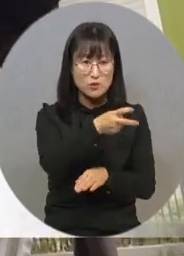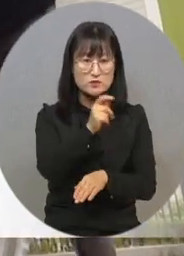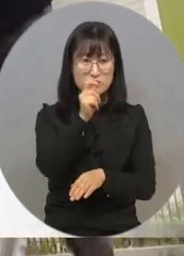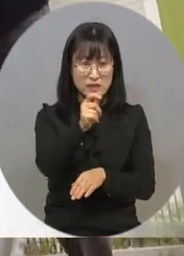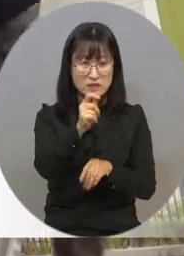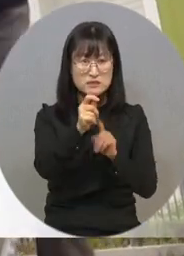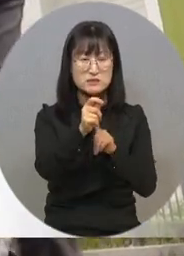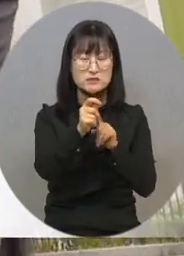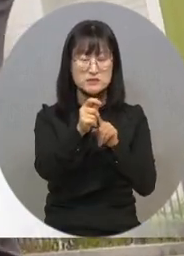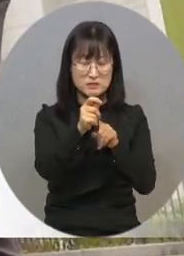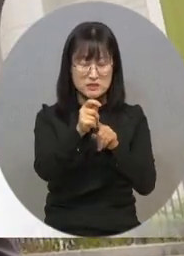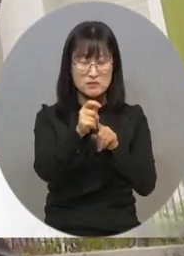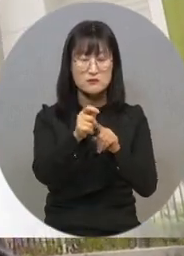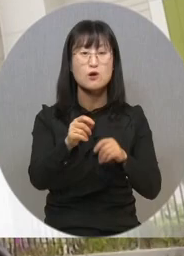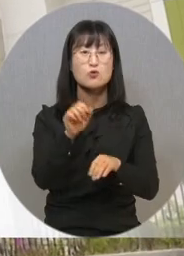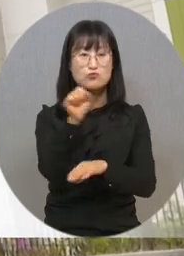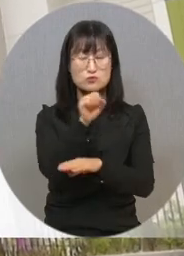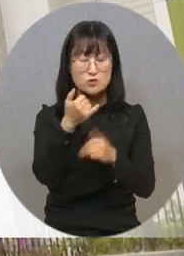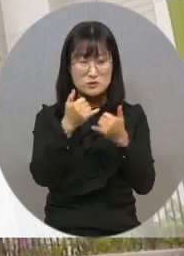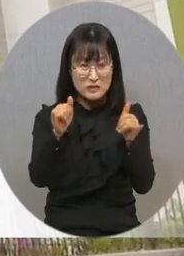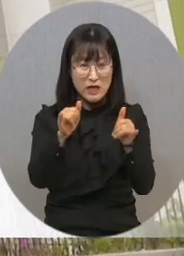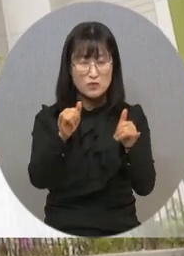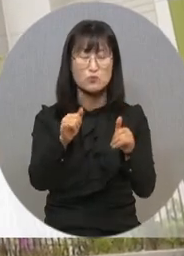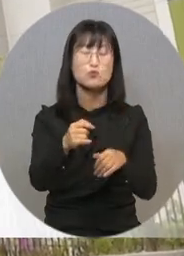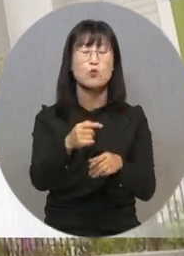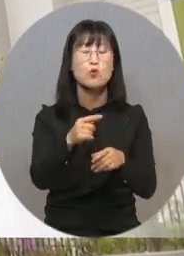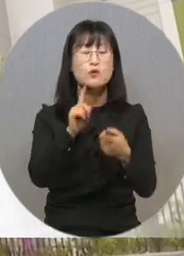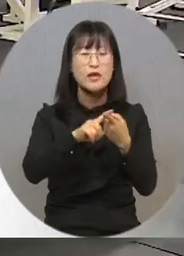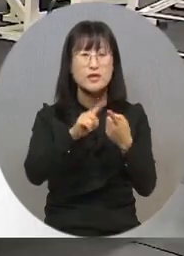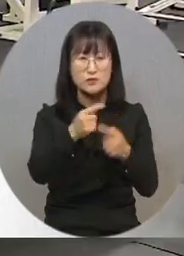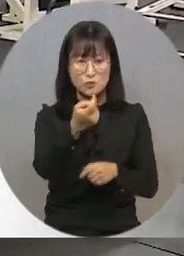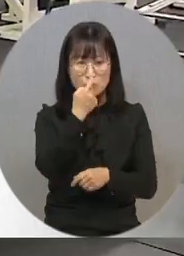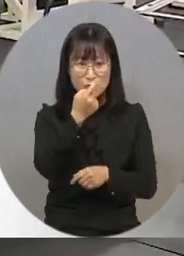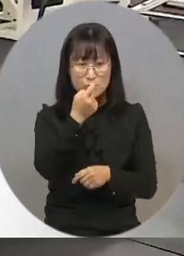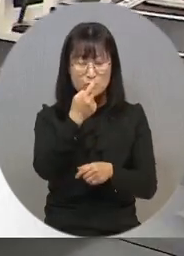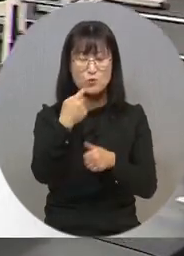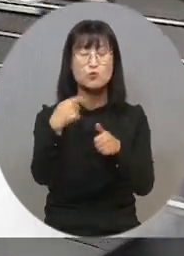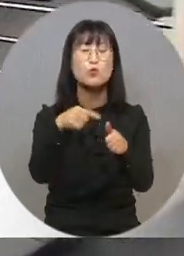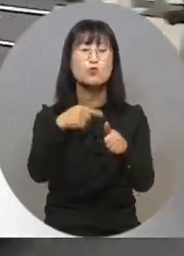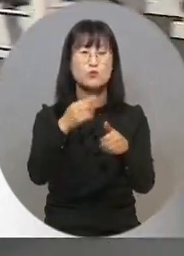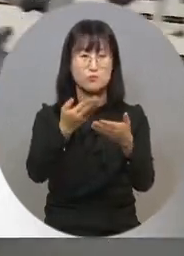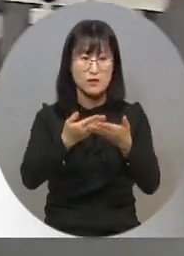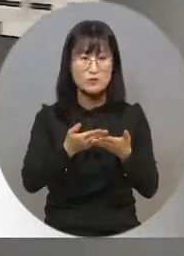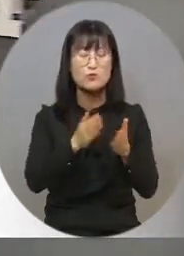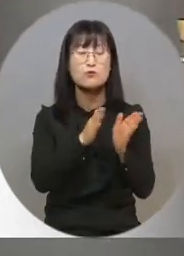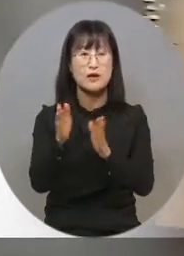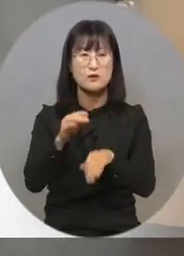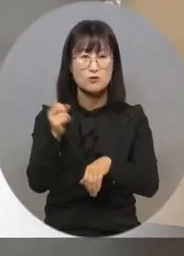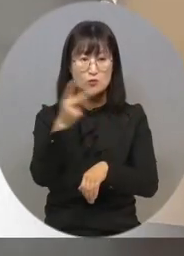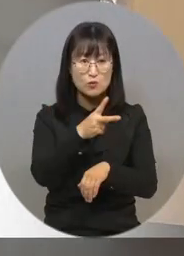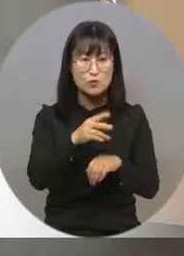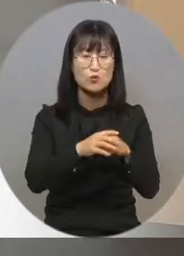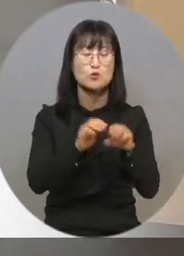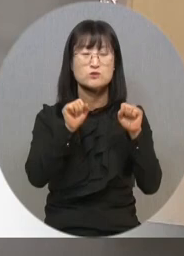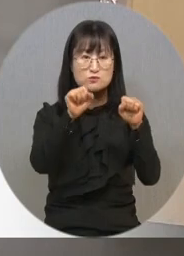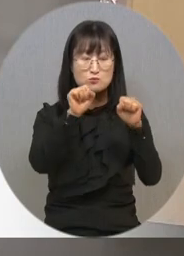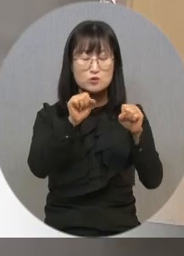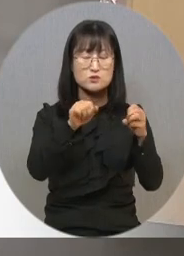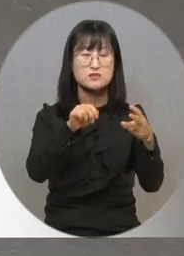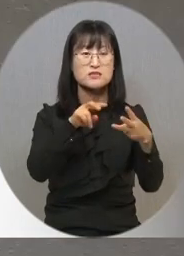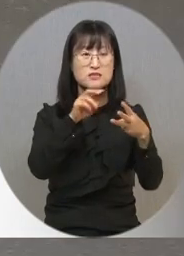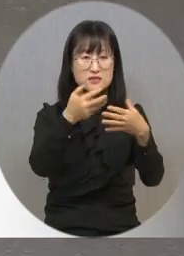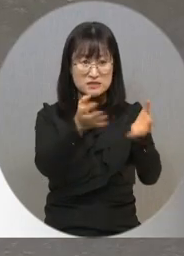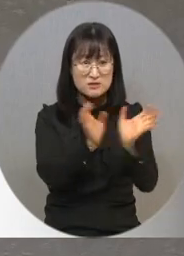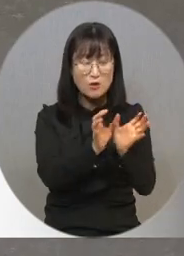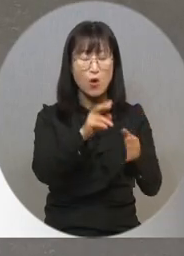운전자도 교통약자 서비스에 관한 교육을 받도록 했습니다. 이와 함께 현행 스포츠클럽법 개정안도